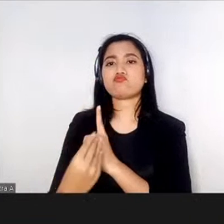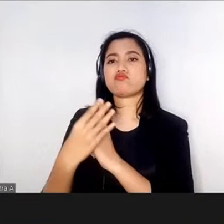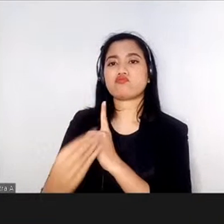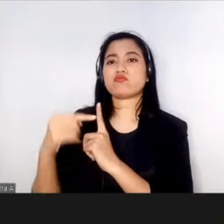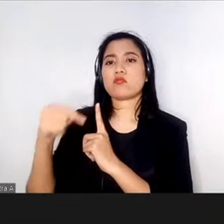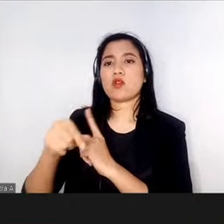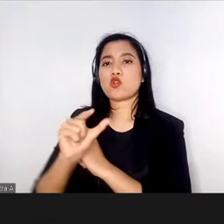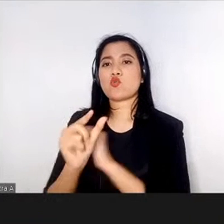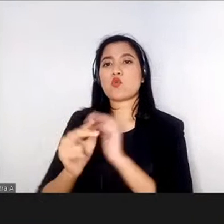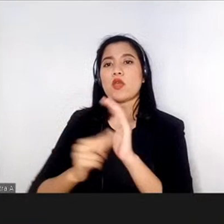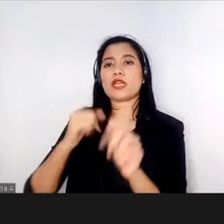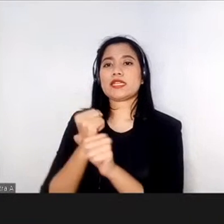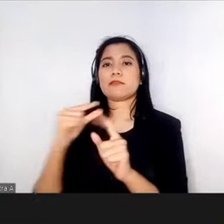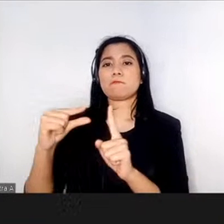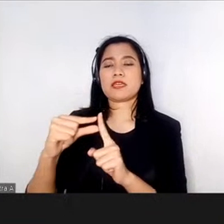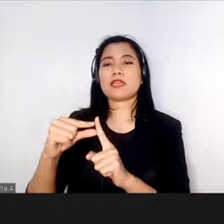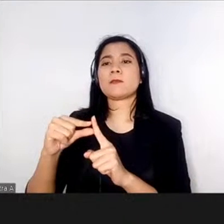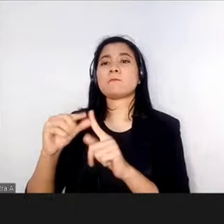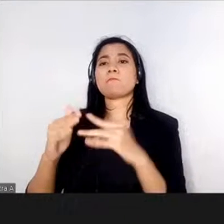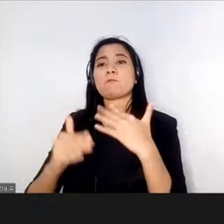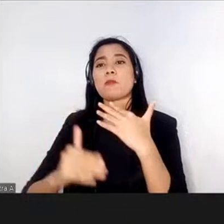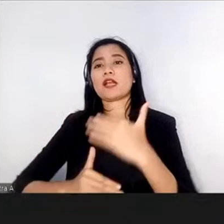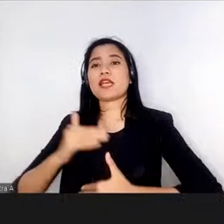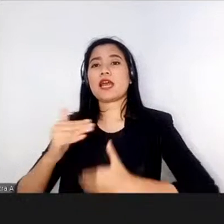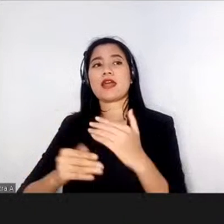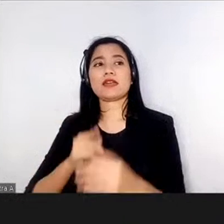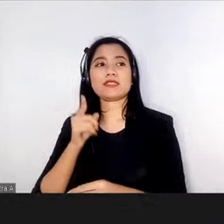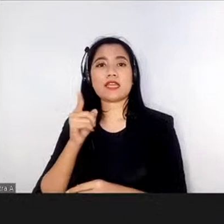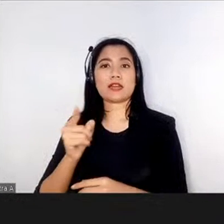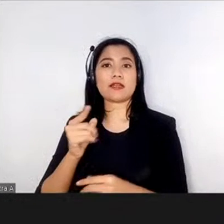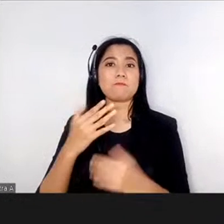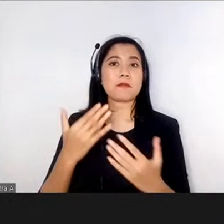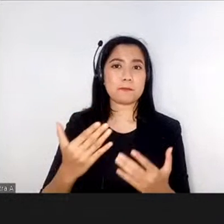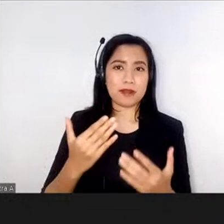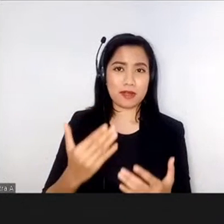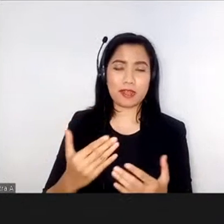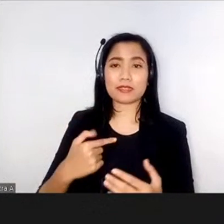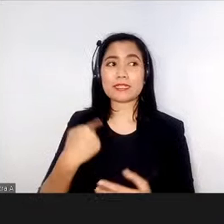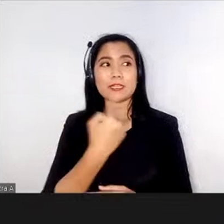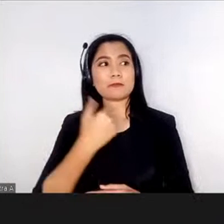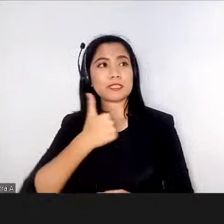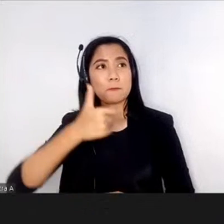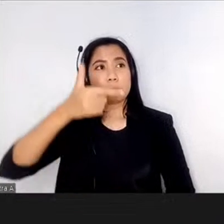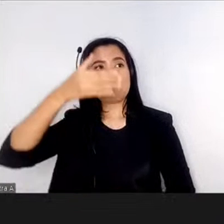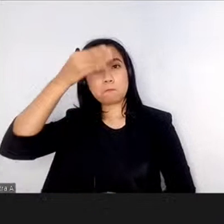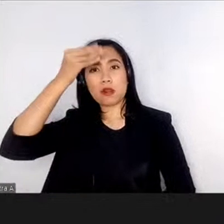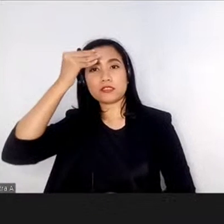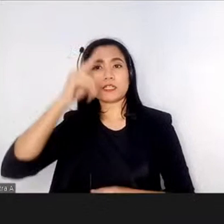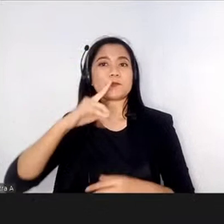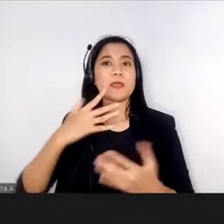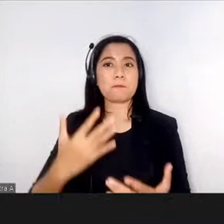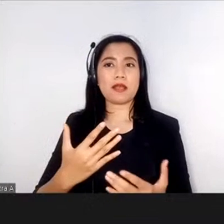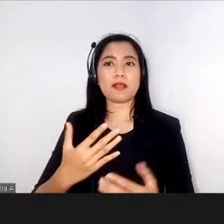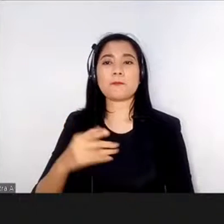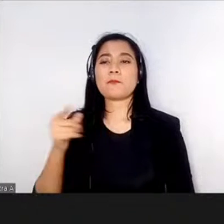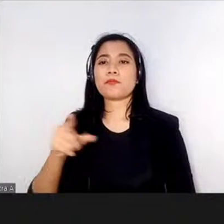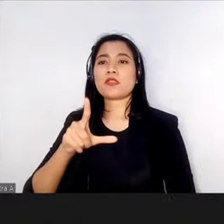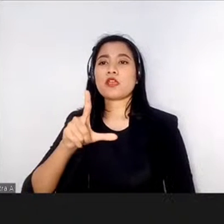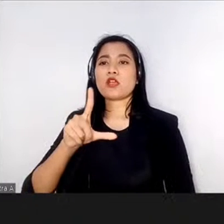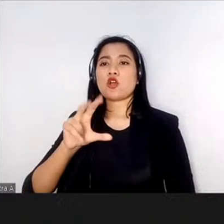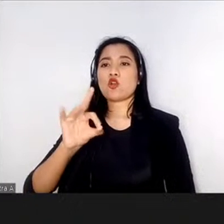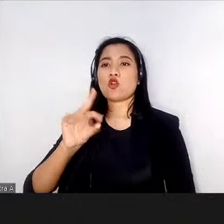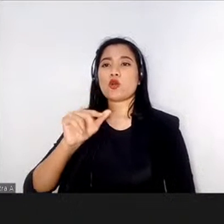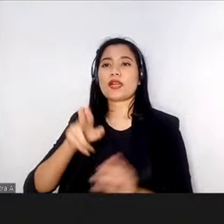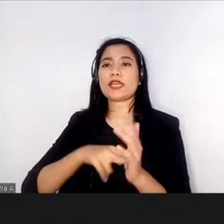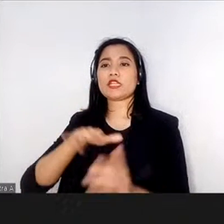pels di sana pelaksanaannya di sana dan apa yang bisa kita pelajari Baiklah Pak Lorenzo akan menggunakan bahasa Inggris Jadi silakan bapak